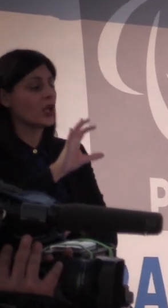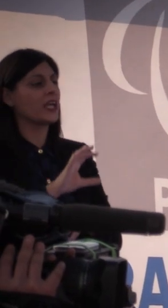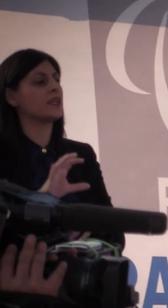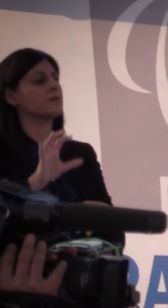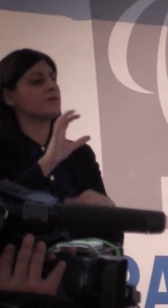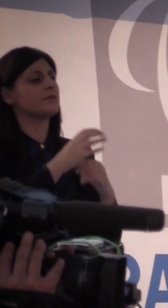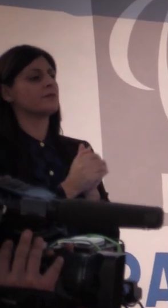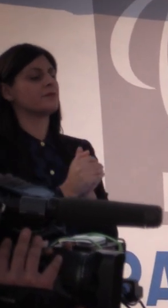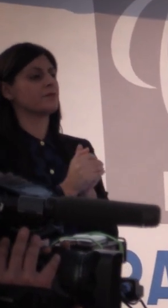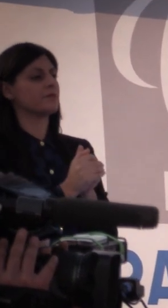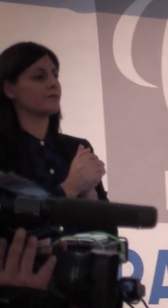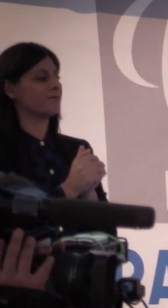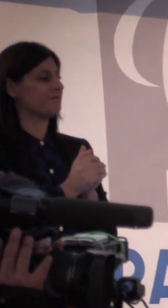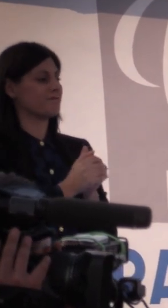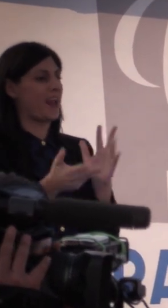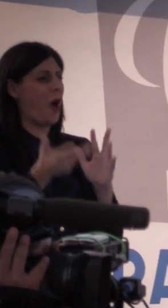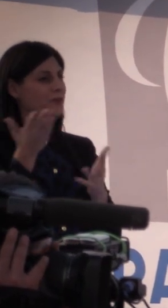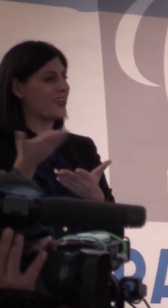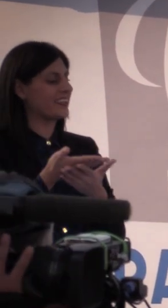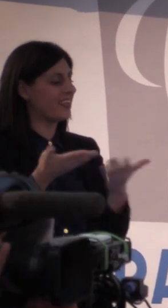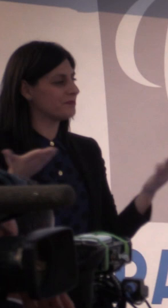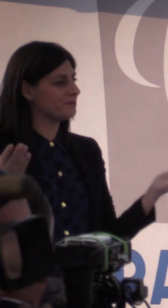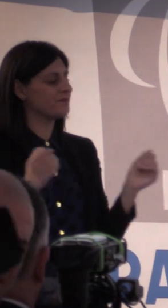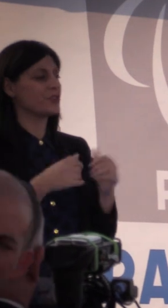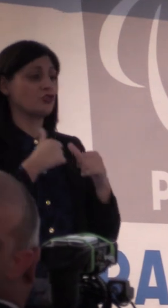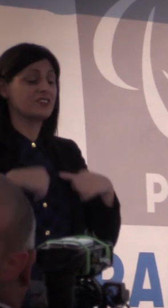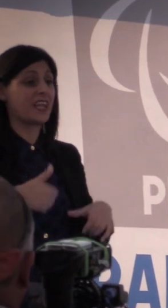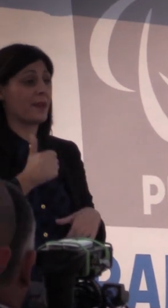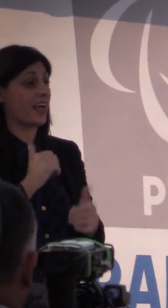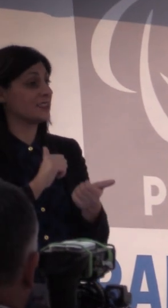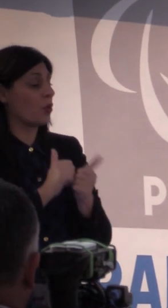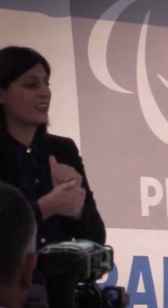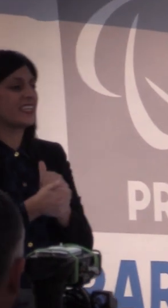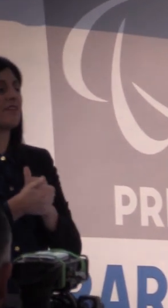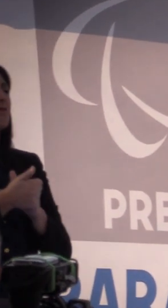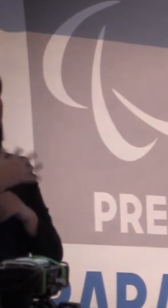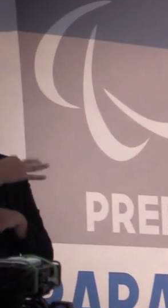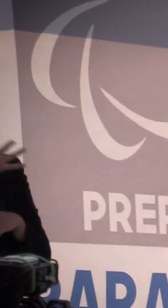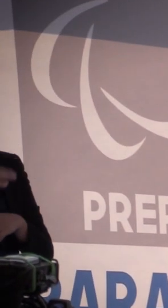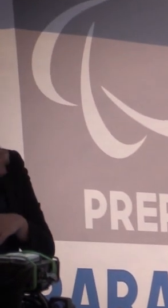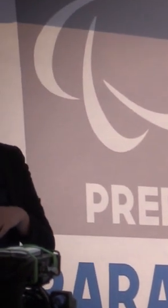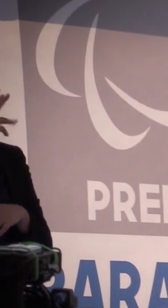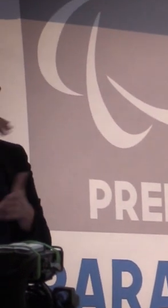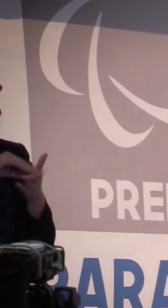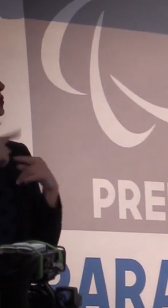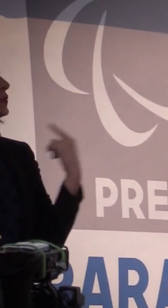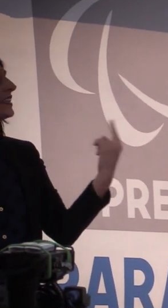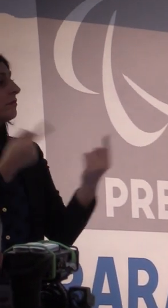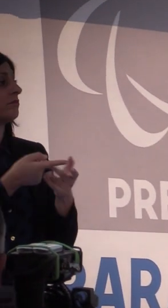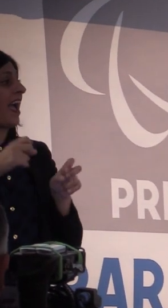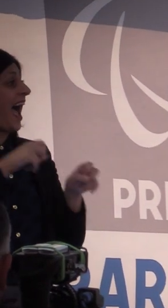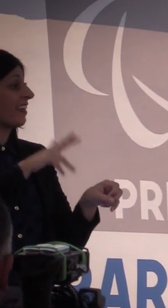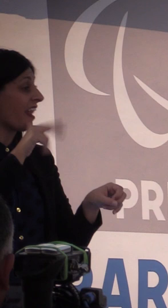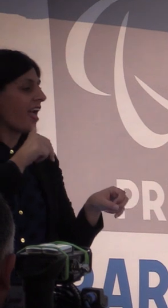passiamo un po autorità civili militari e sportive signore e signori presenti tutti atlete e